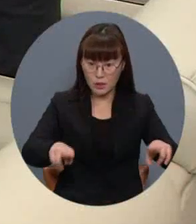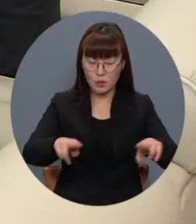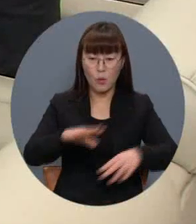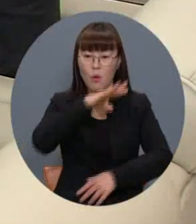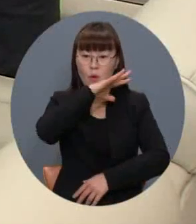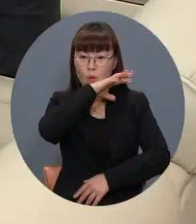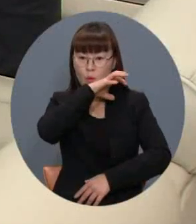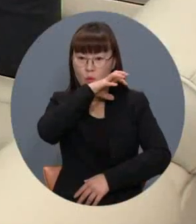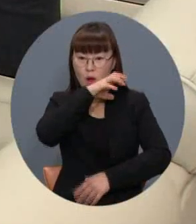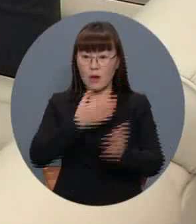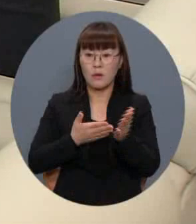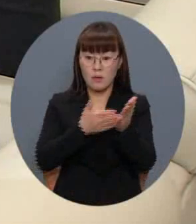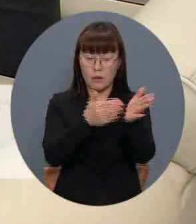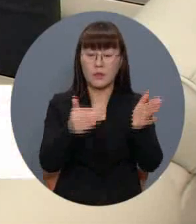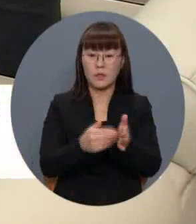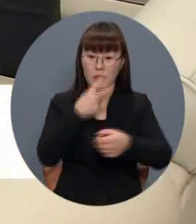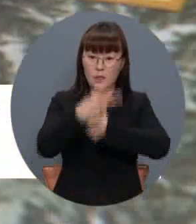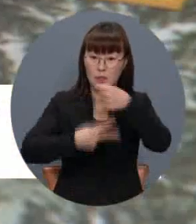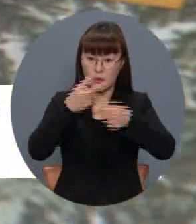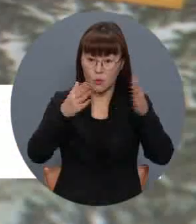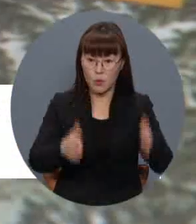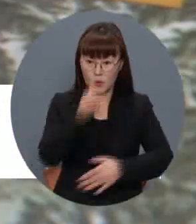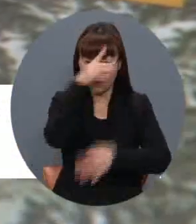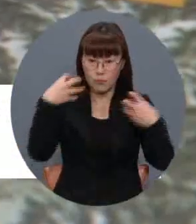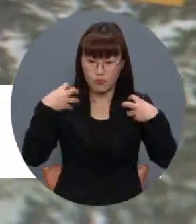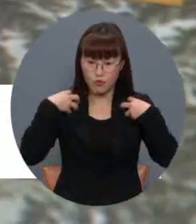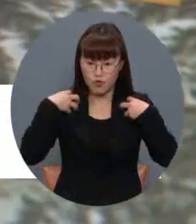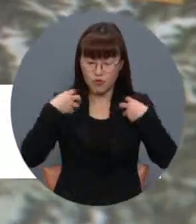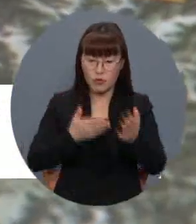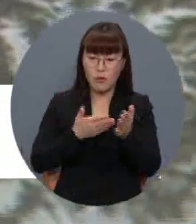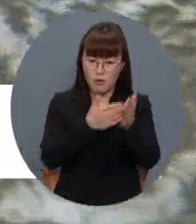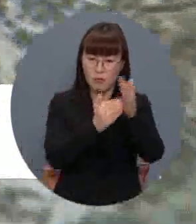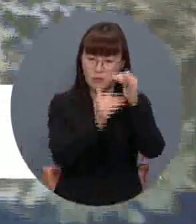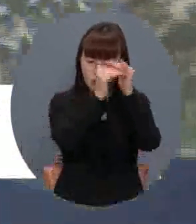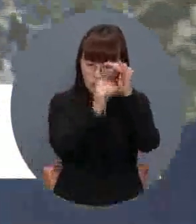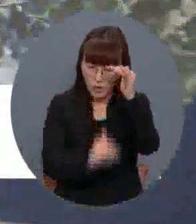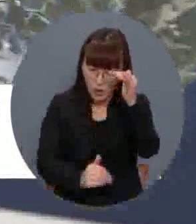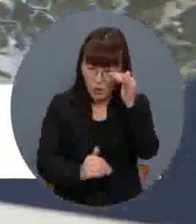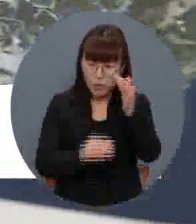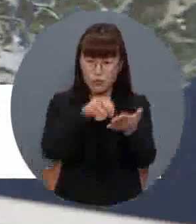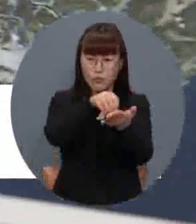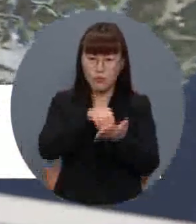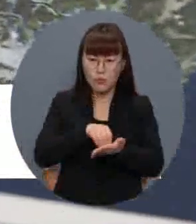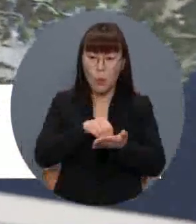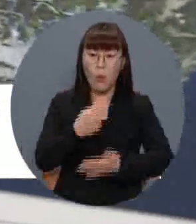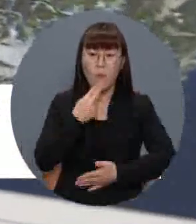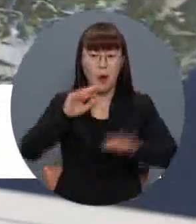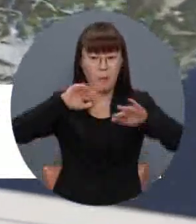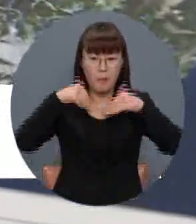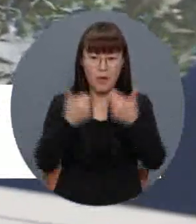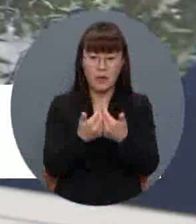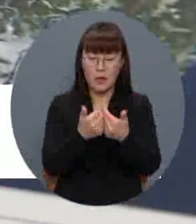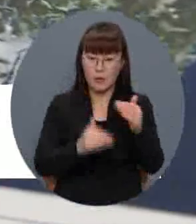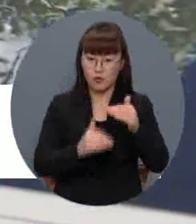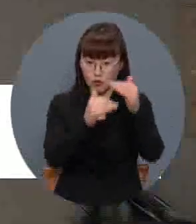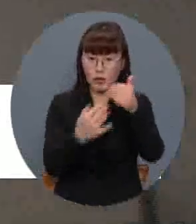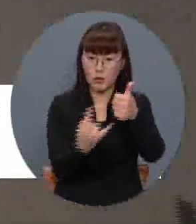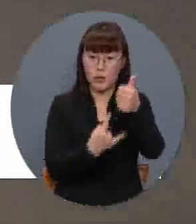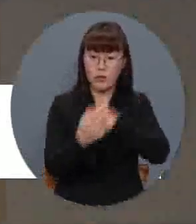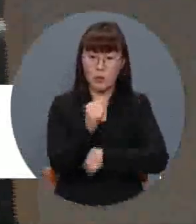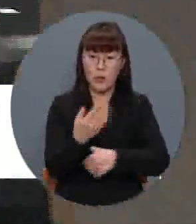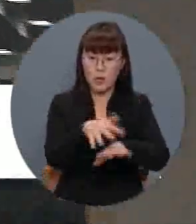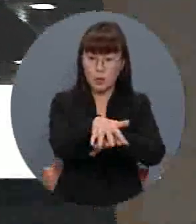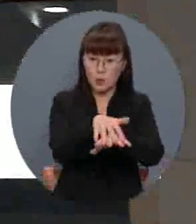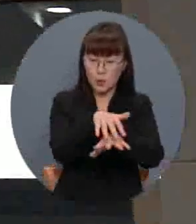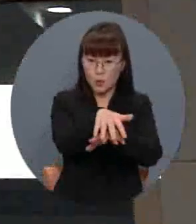있습니다. 2년 동안 정부에 건의한 내용이 전혀 반영되지 않았다며 반대 추진위원회를 구성해 노선